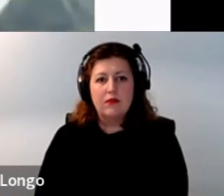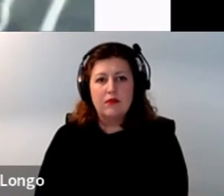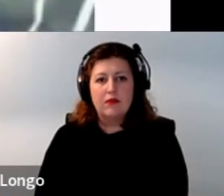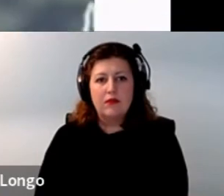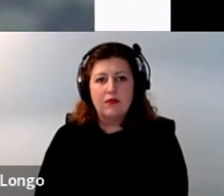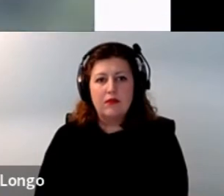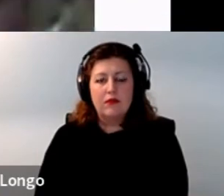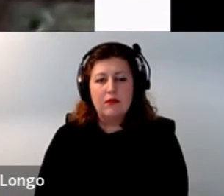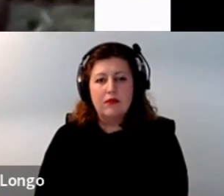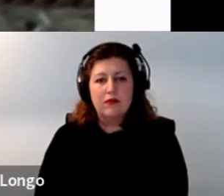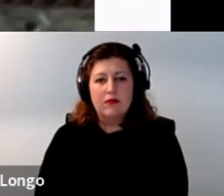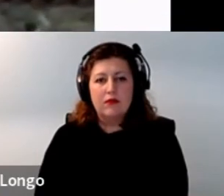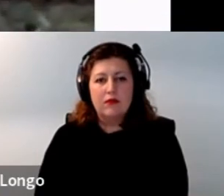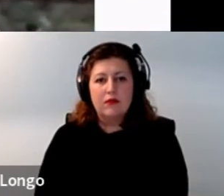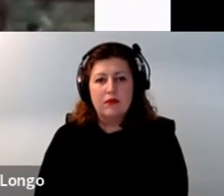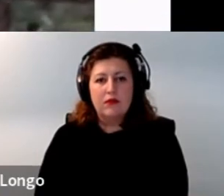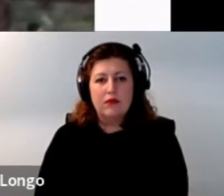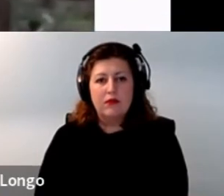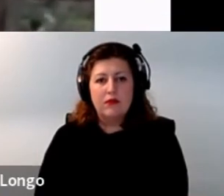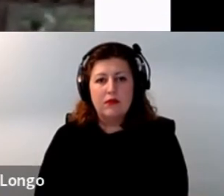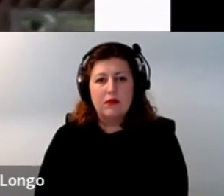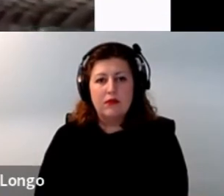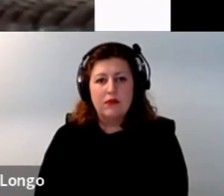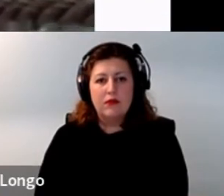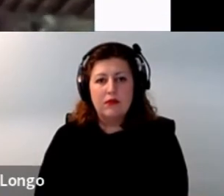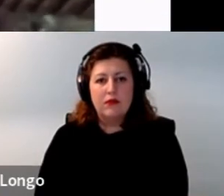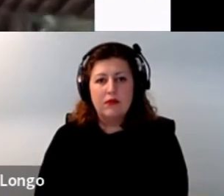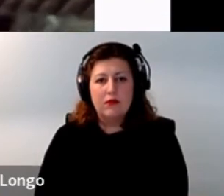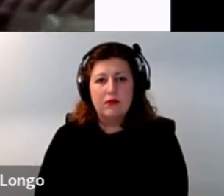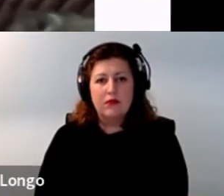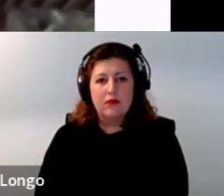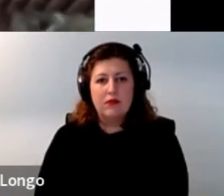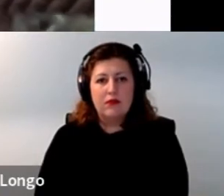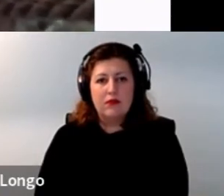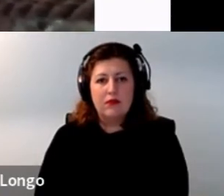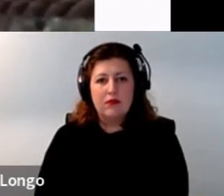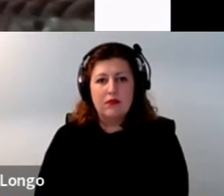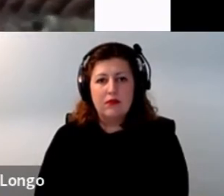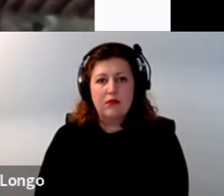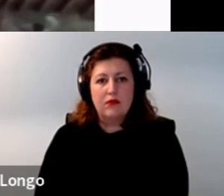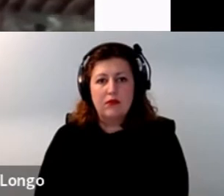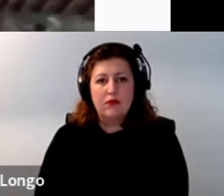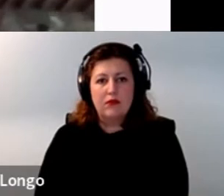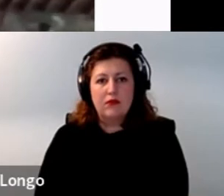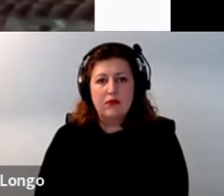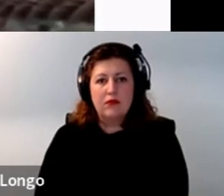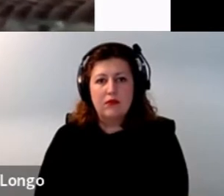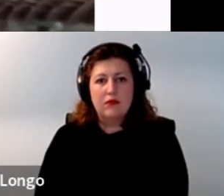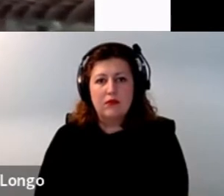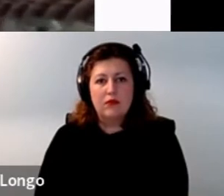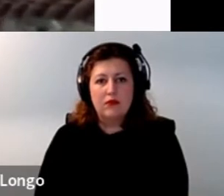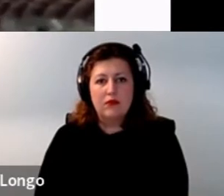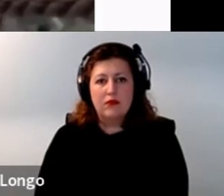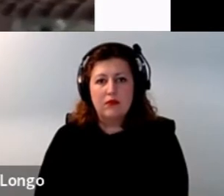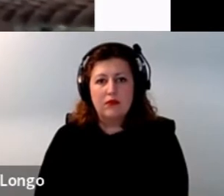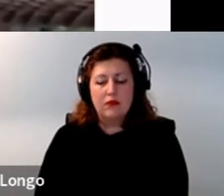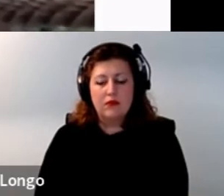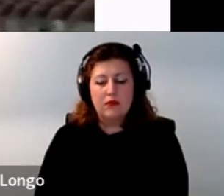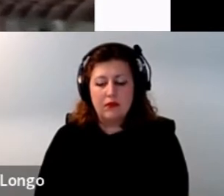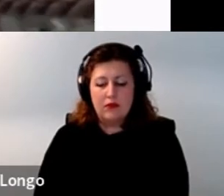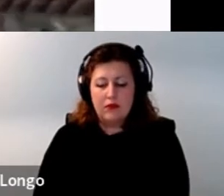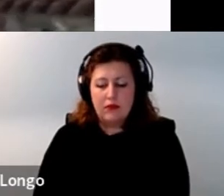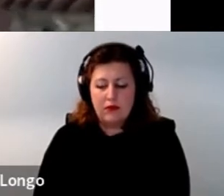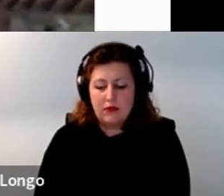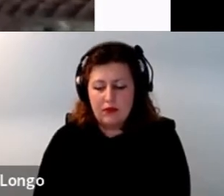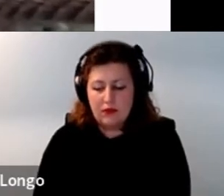il morto. Il governo locale ovviamente non ha fatto niente per migliorare questa situazione, anzi probabilmente non farà niente finché appunto non